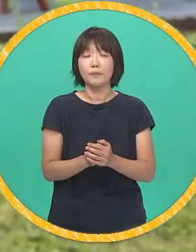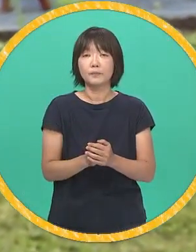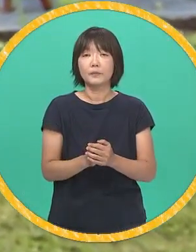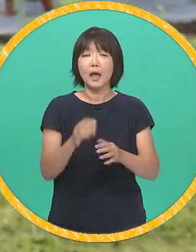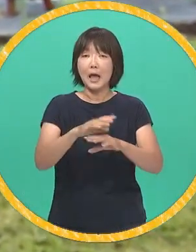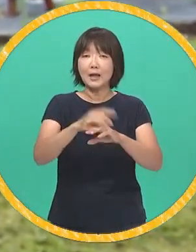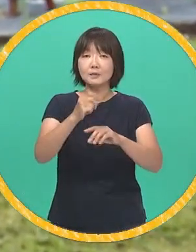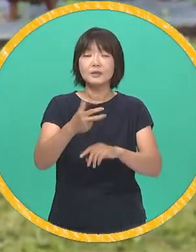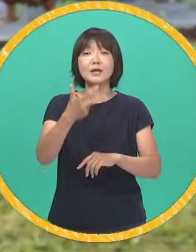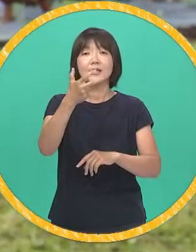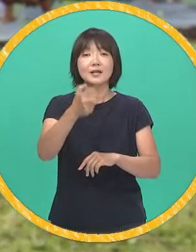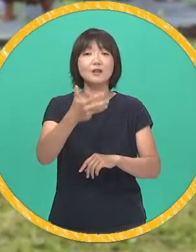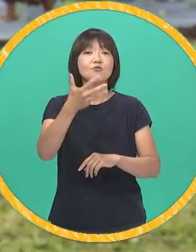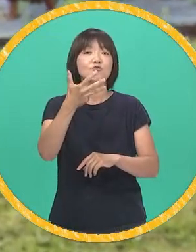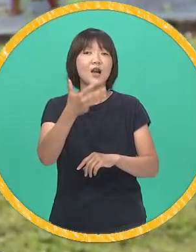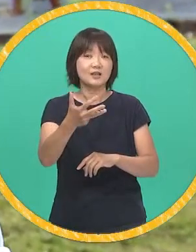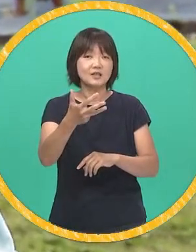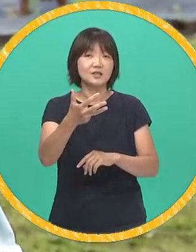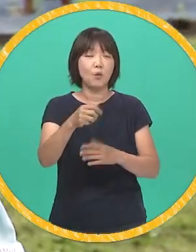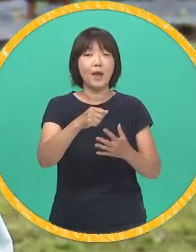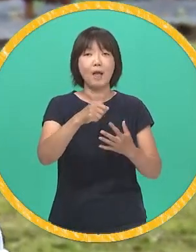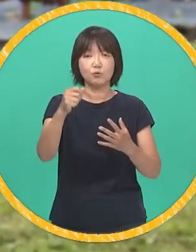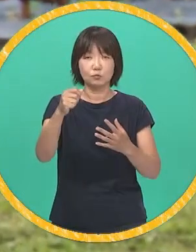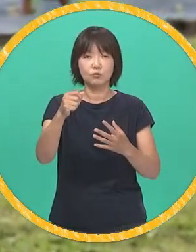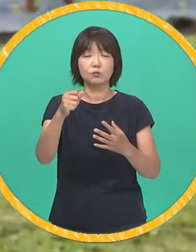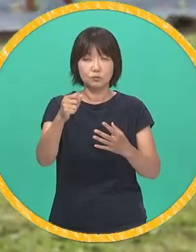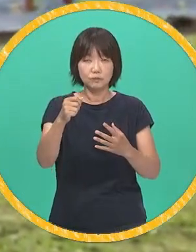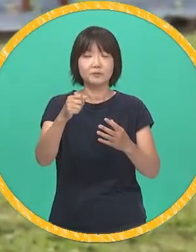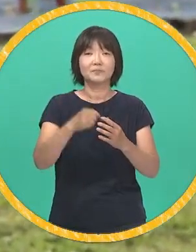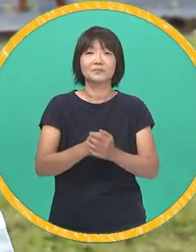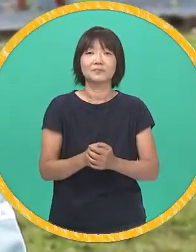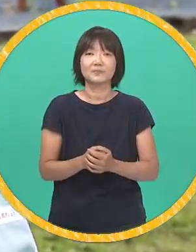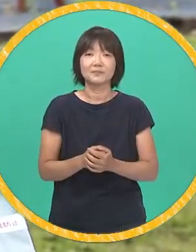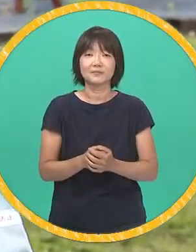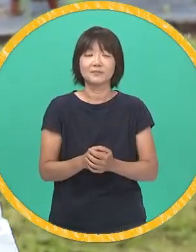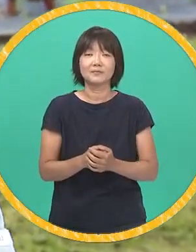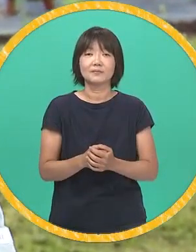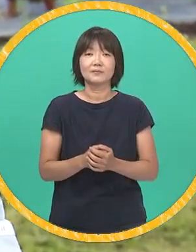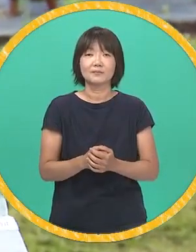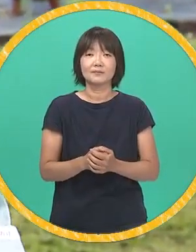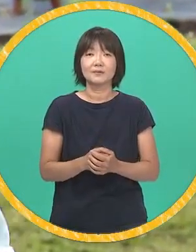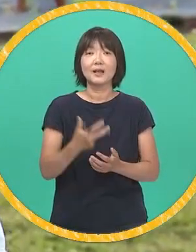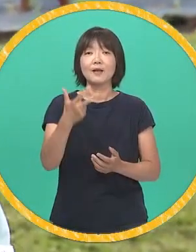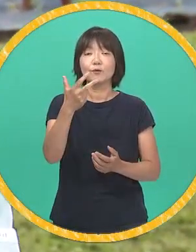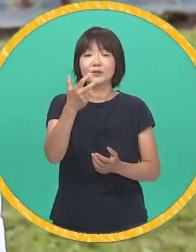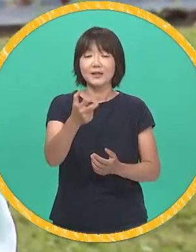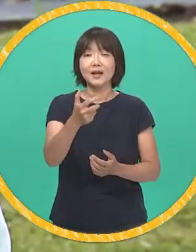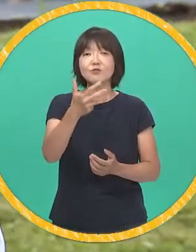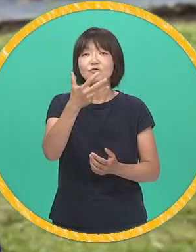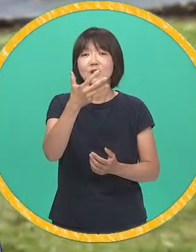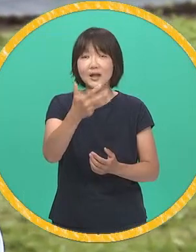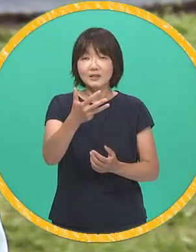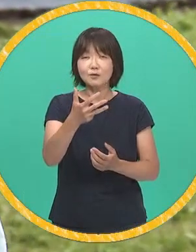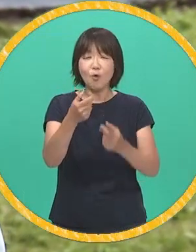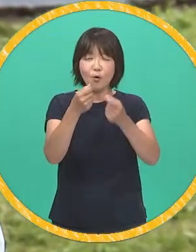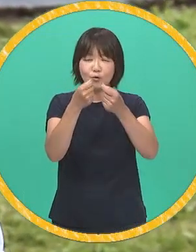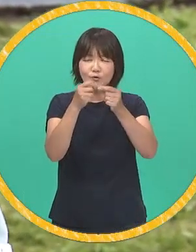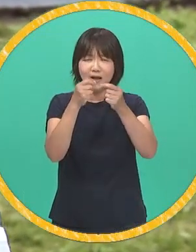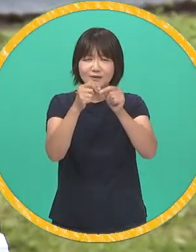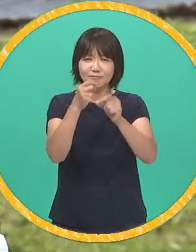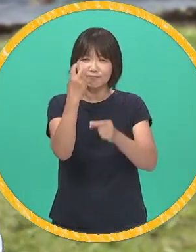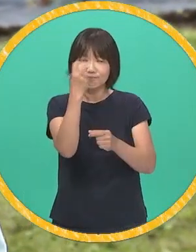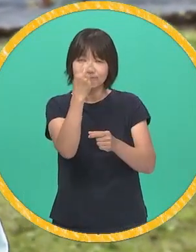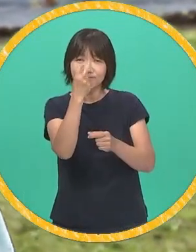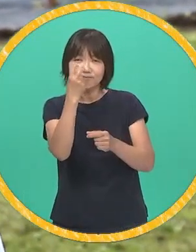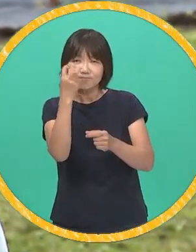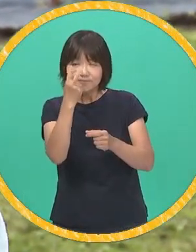まず78個体を選抜しました専務2敗でさらにその78個体の